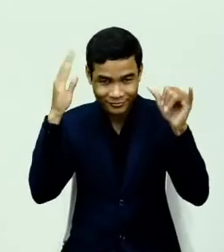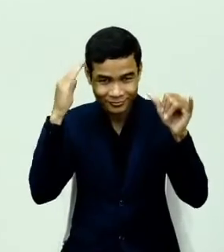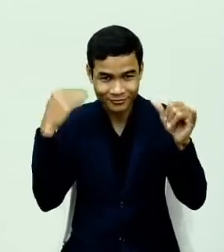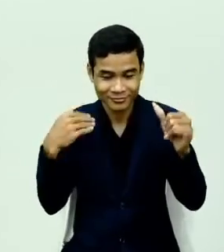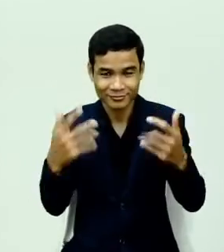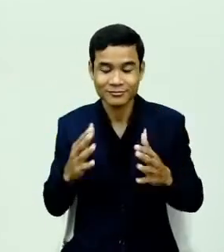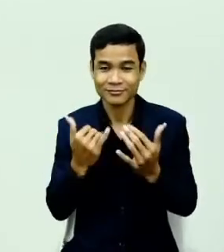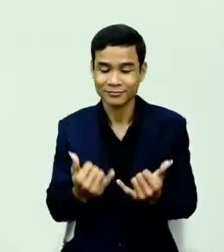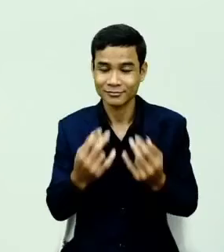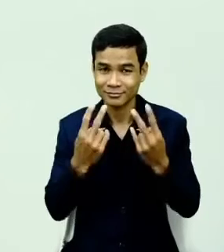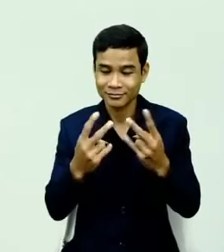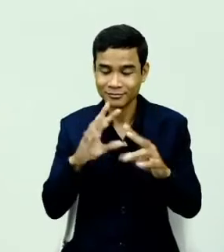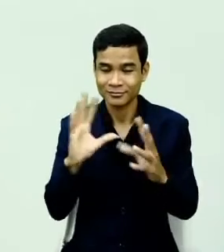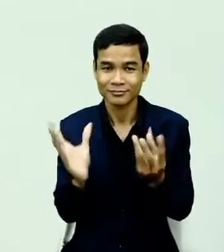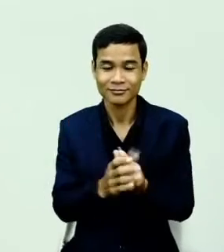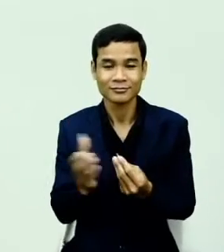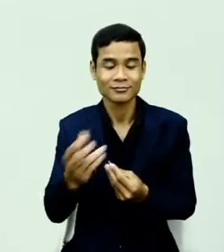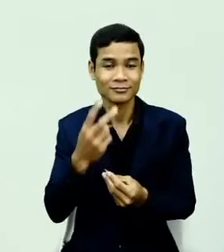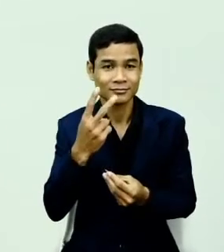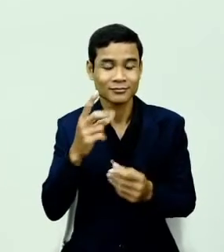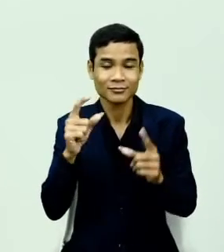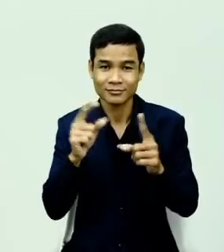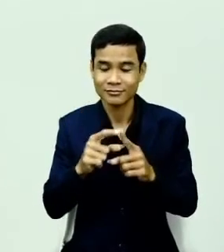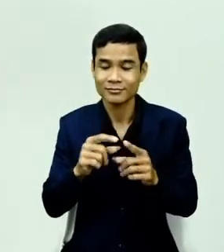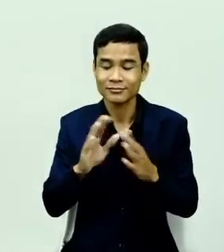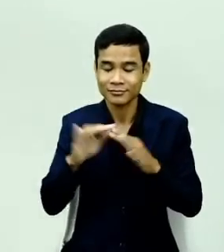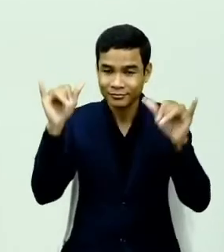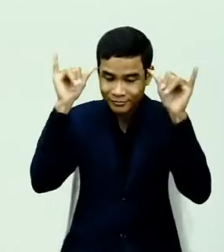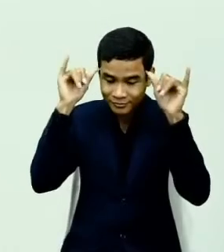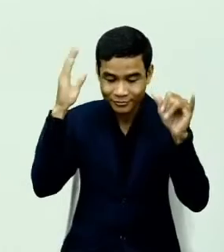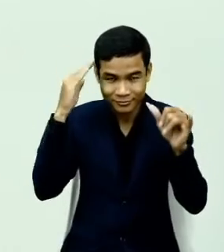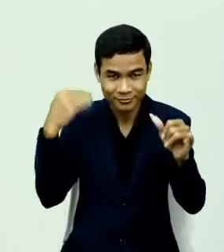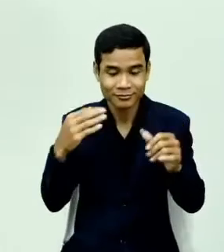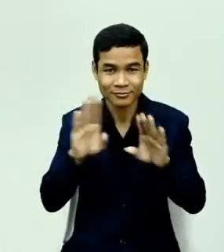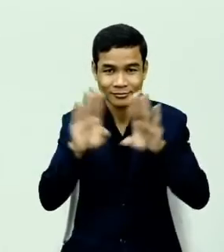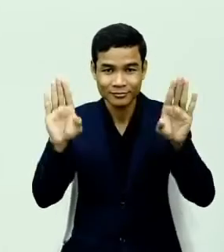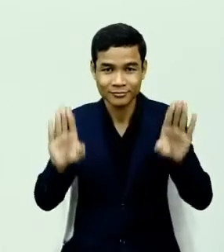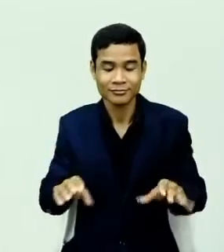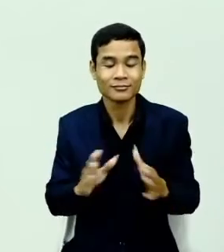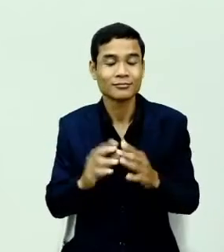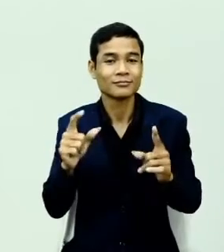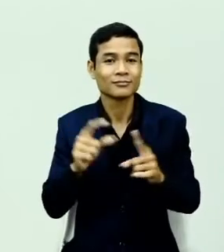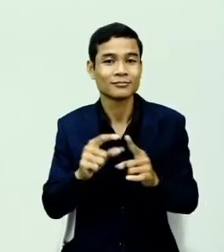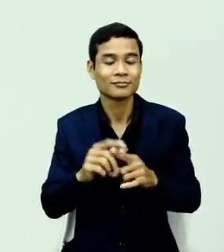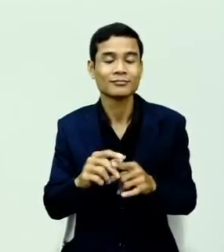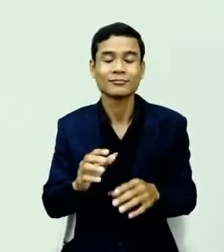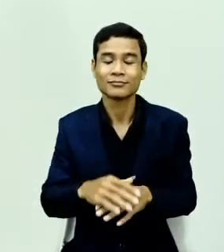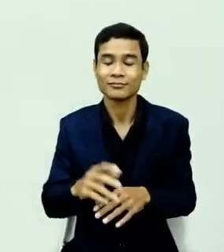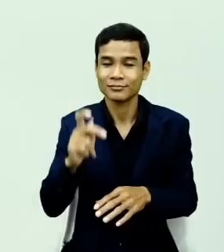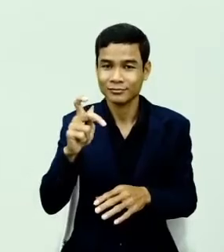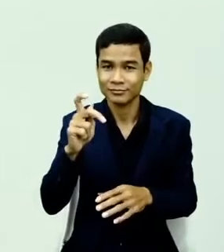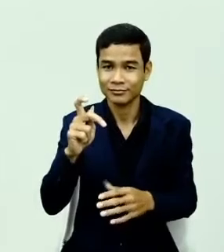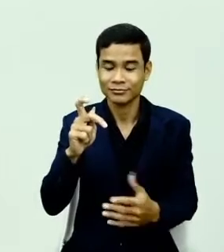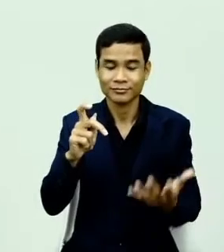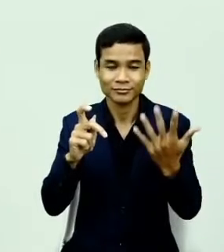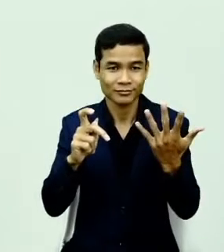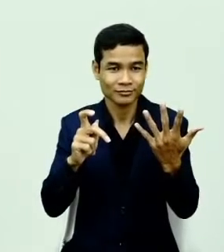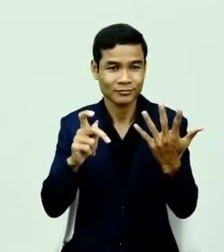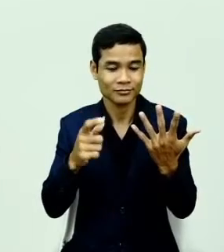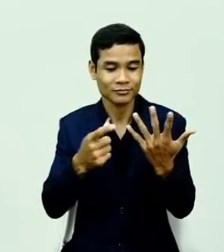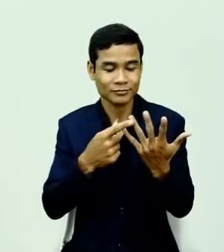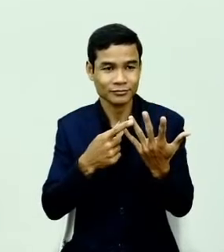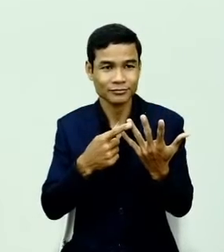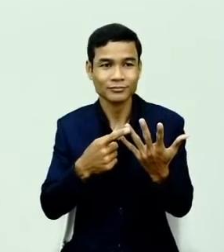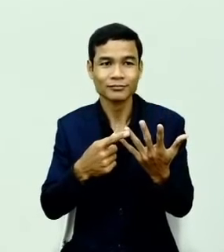តោះមកផ្ទៀងផ្ទាត់ទាំងអស់គ្នាចាំមើលពាក្យកូនញីនៅលើក្តារខៀនកូនញីគឺមានកចាមានស្រៈ